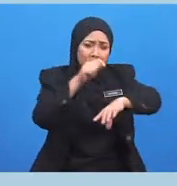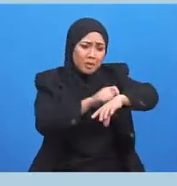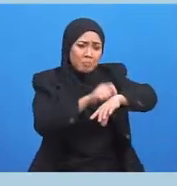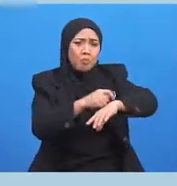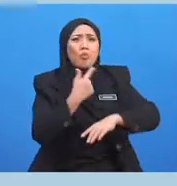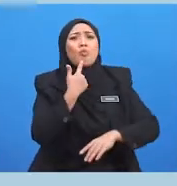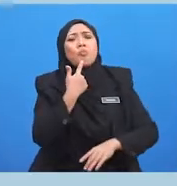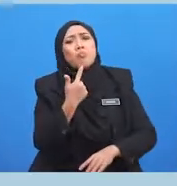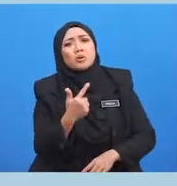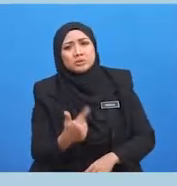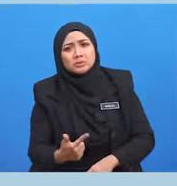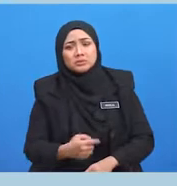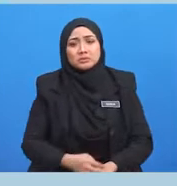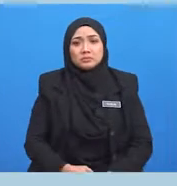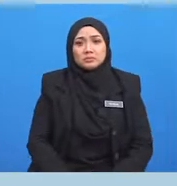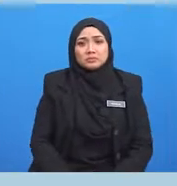lama.